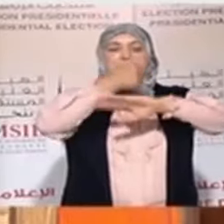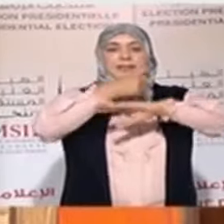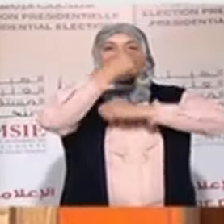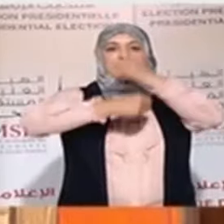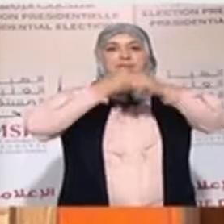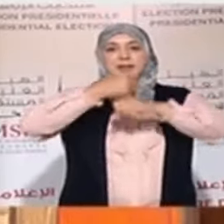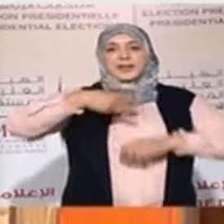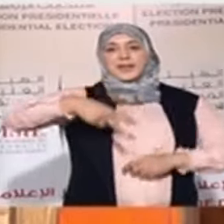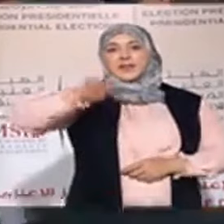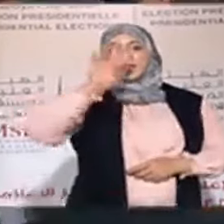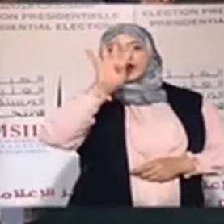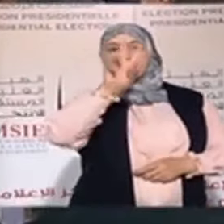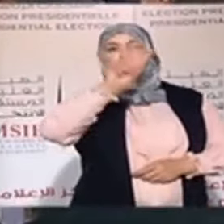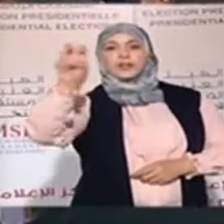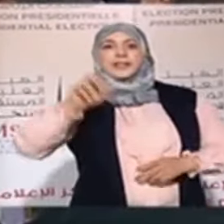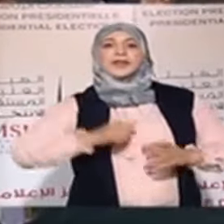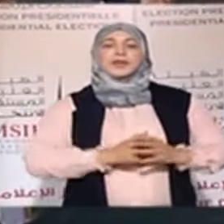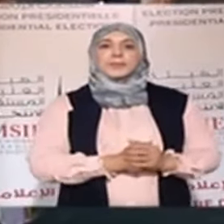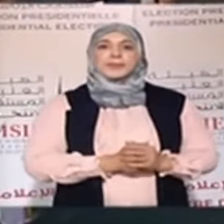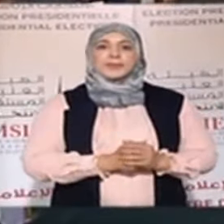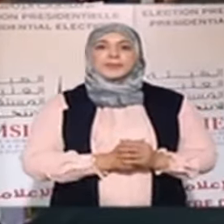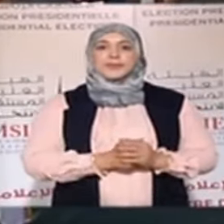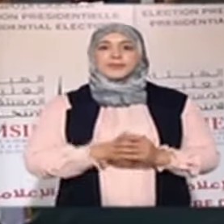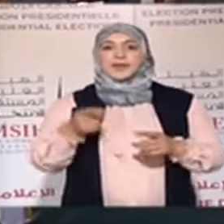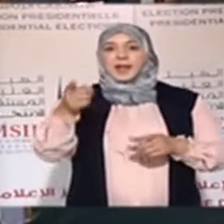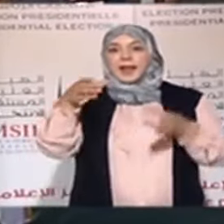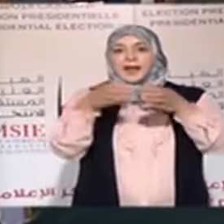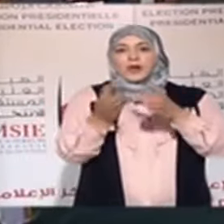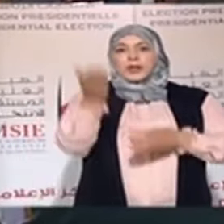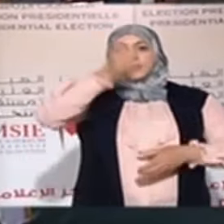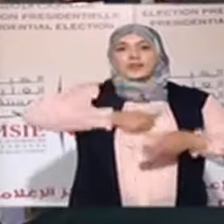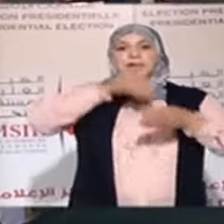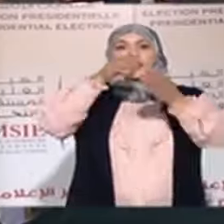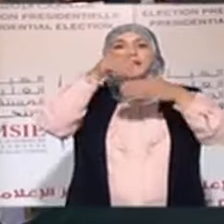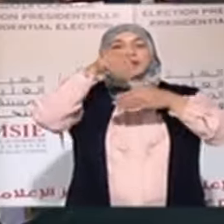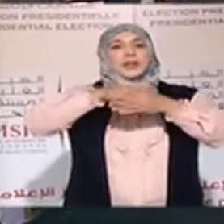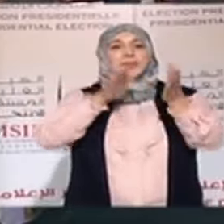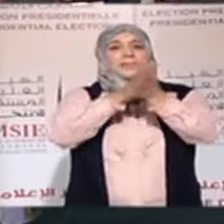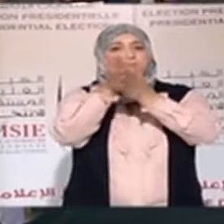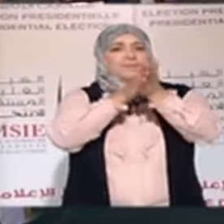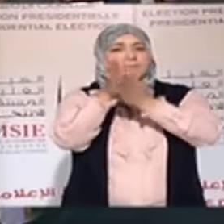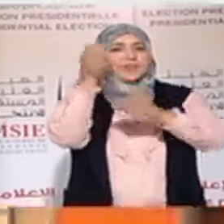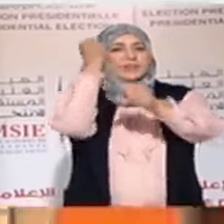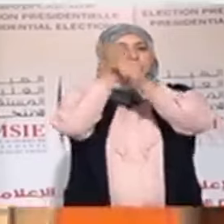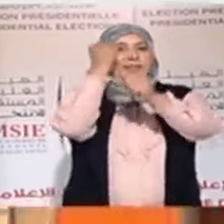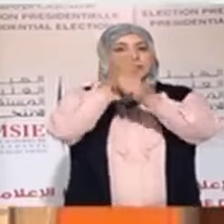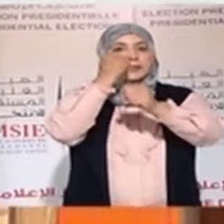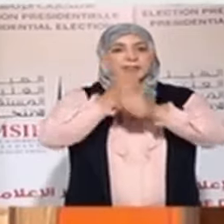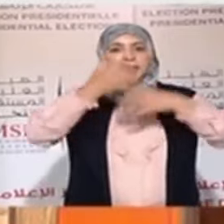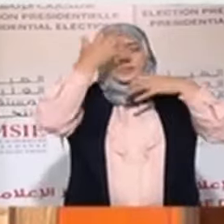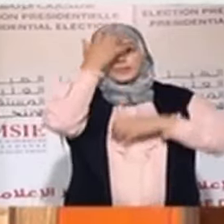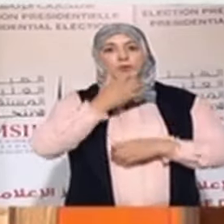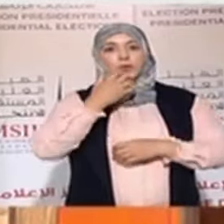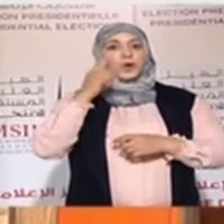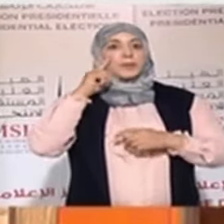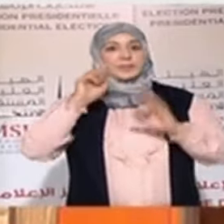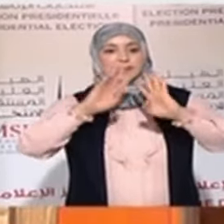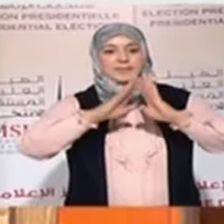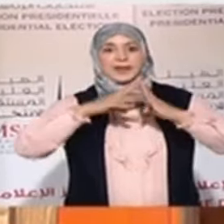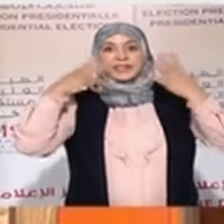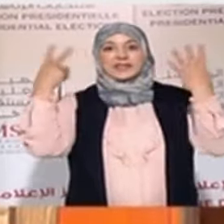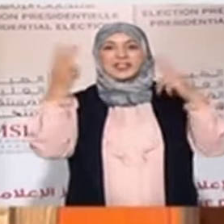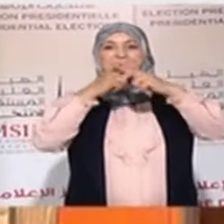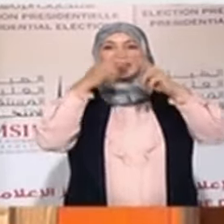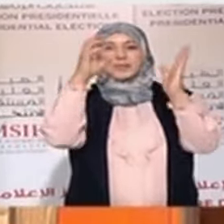لسنة 2024. فلقد حرصت الهيئة على العمل على كافة المحاور بدءاً من تحين السجل